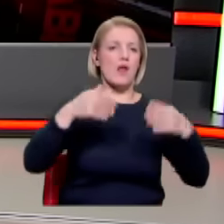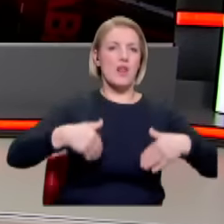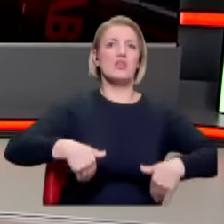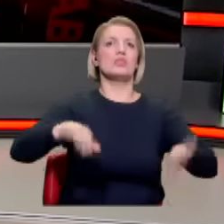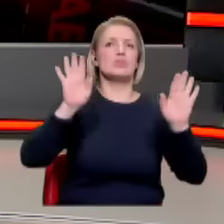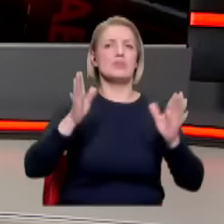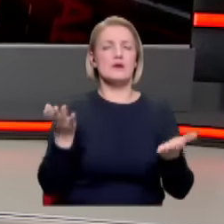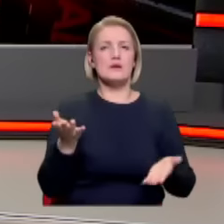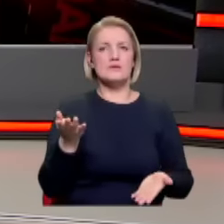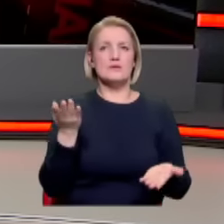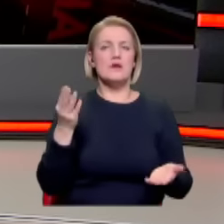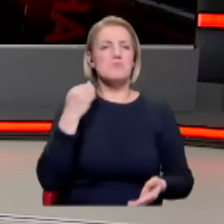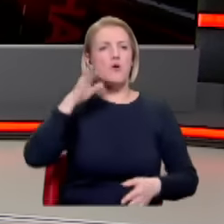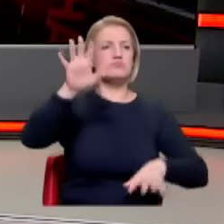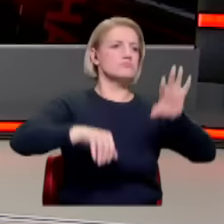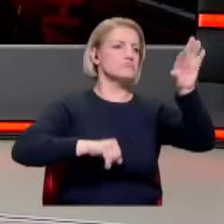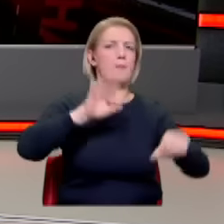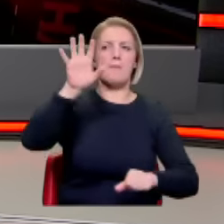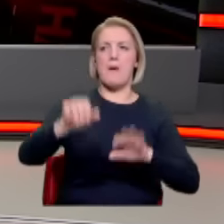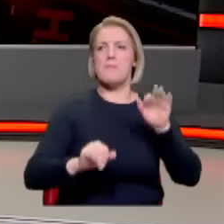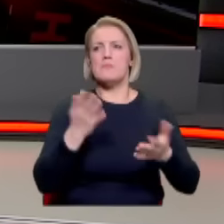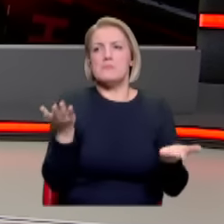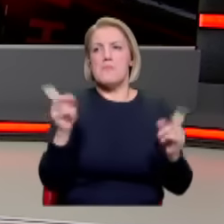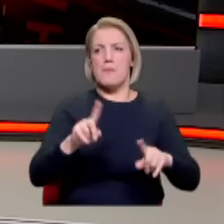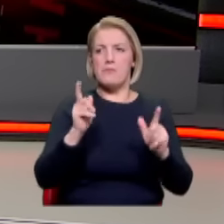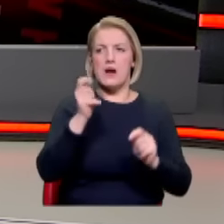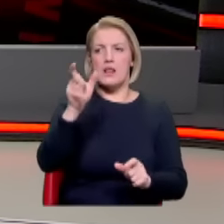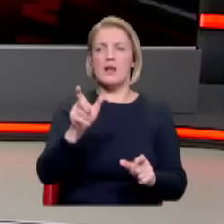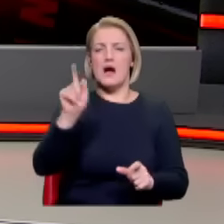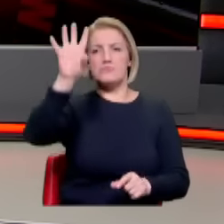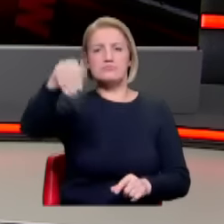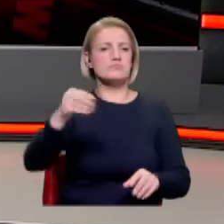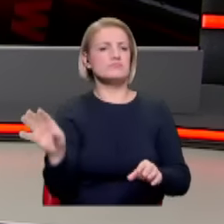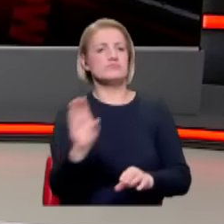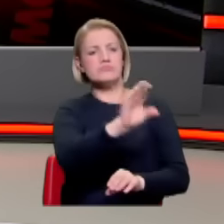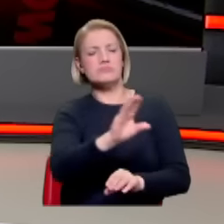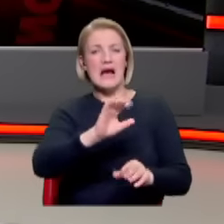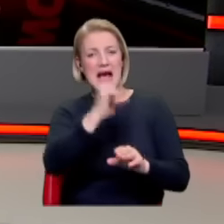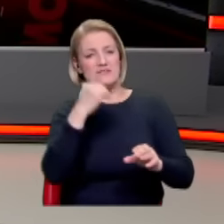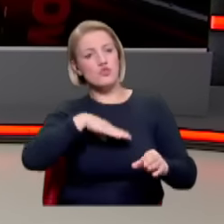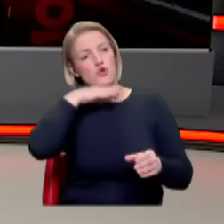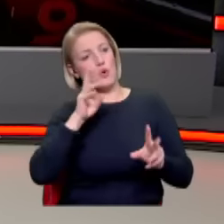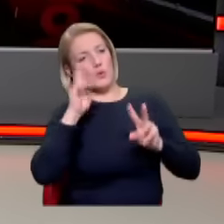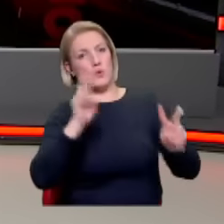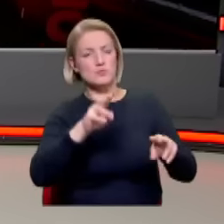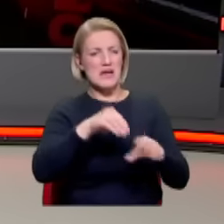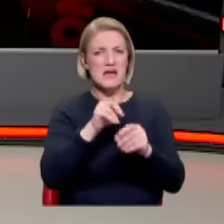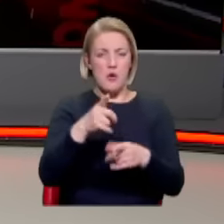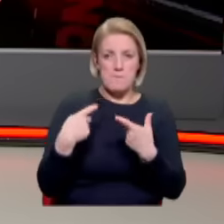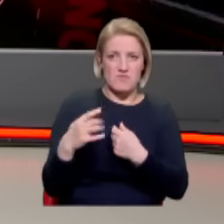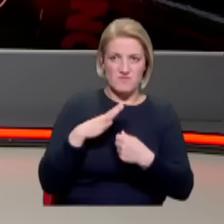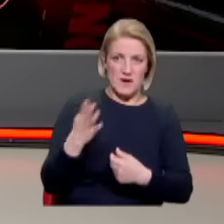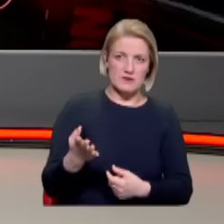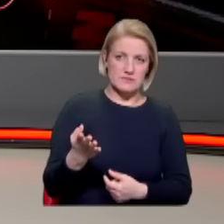Ve yerine de koyamıyorlar. Borçla, harçla, şunla, bunla başkalarının parasını koyuyorlar ki dolu görünsün kasa diye. Onun da bir maliyeti